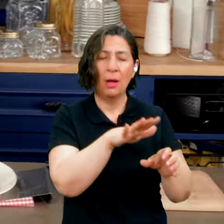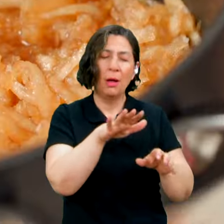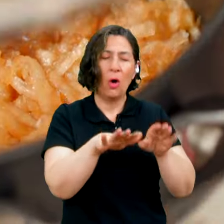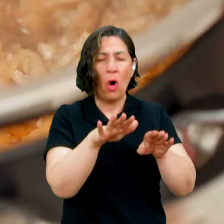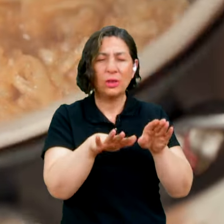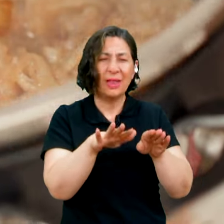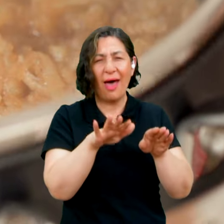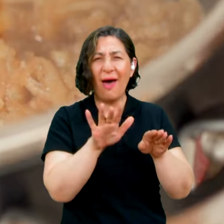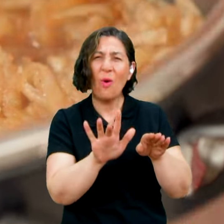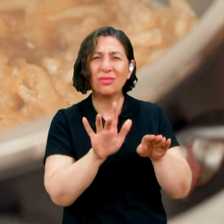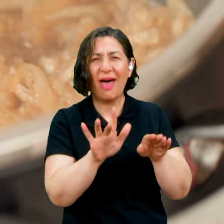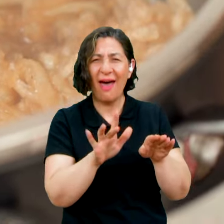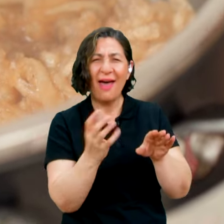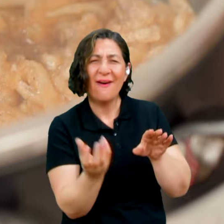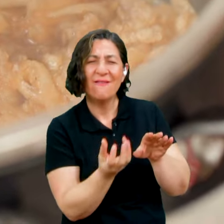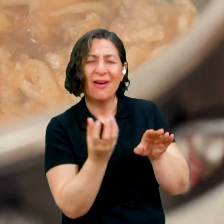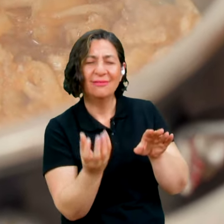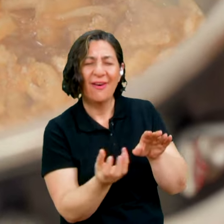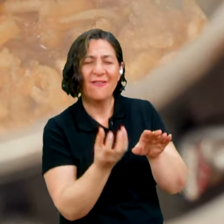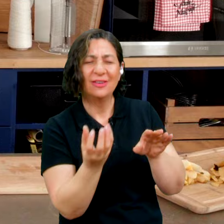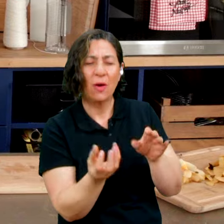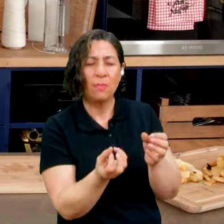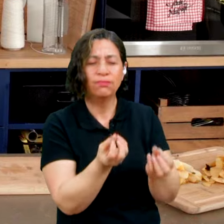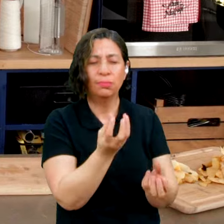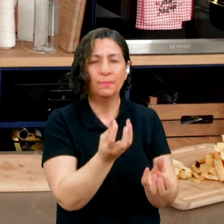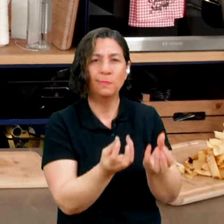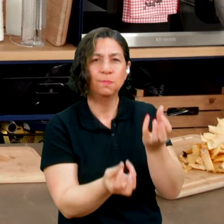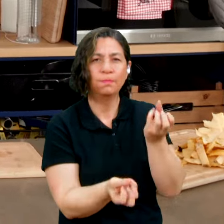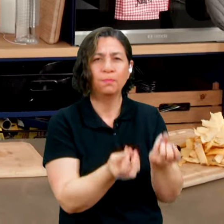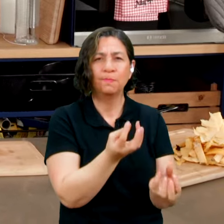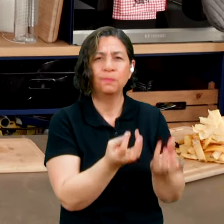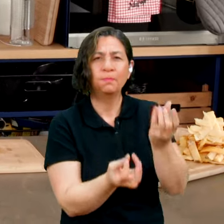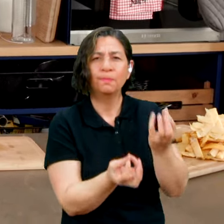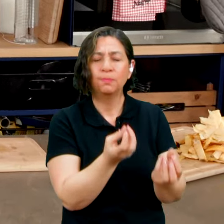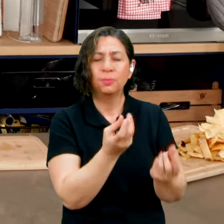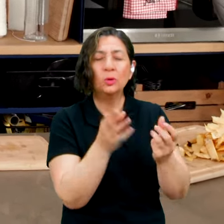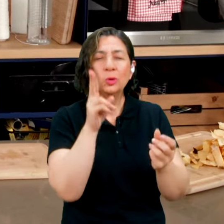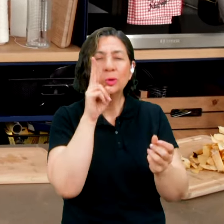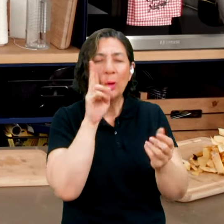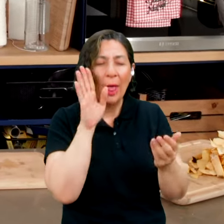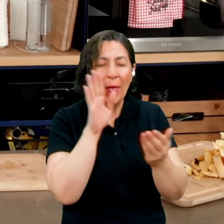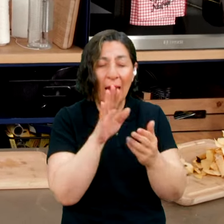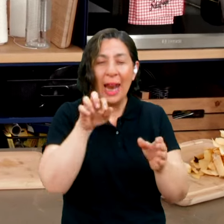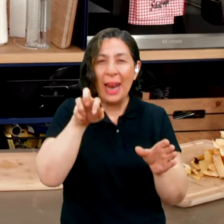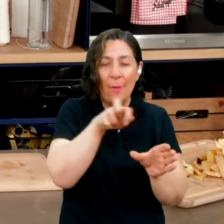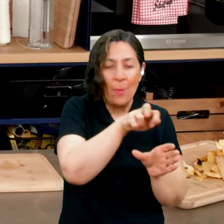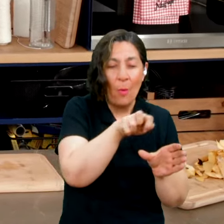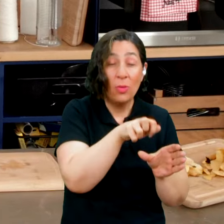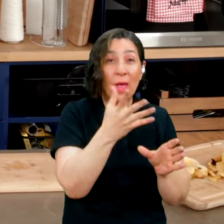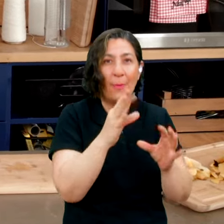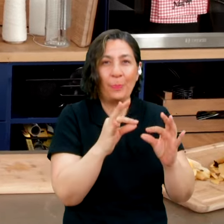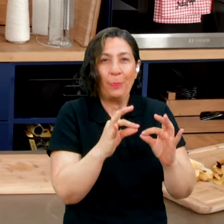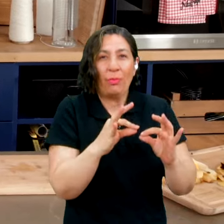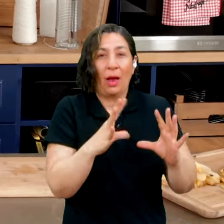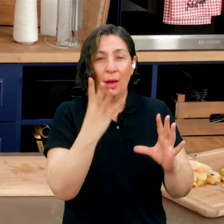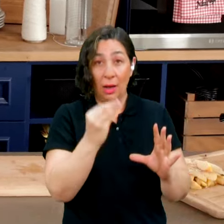kapatacaksınız. Orta kısık ateş arası bir seviyede güzelce tıkırdatacaksınız bunu. Sonda bir küçük limon ilavemiz olacak. O